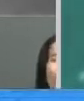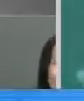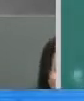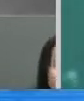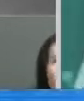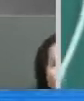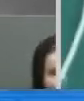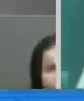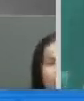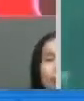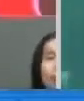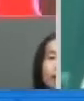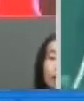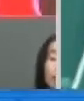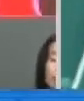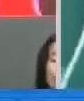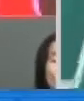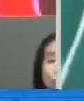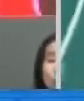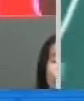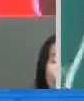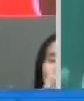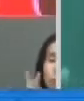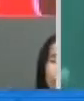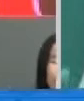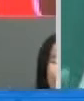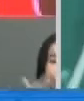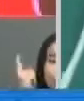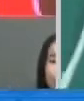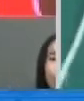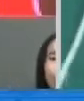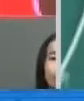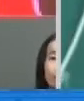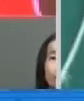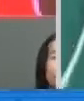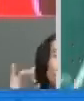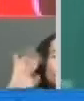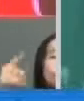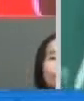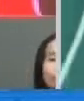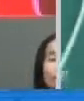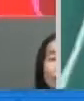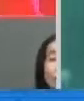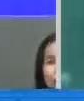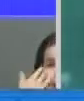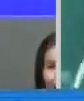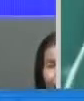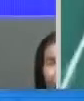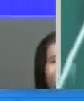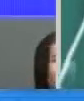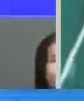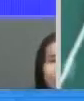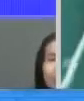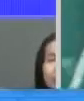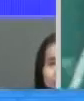ำรวจเตรียมที่จะตรวจสอบกลุ่มคนที่ขายสินค้าเกินราคากลุ่มคนครับแล้วก็กลุ่มคนที่อาจจะ